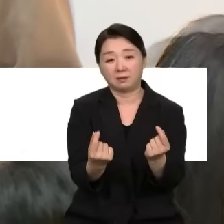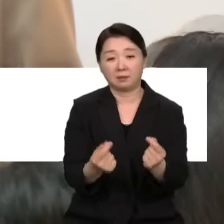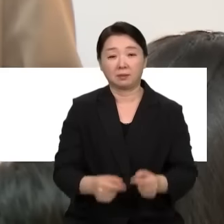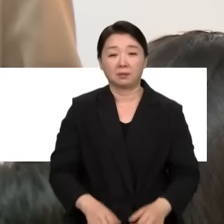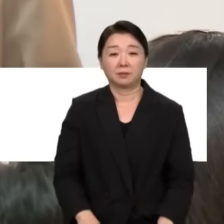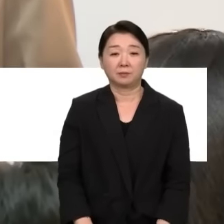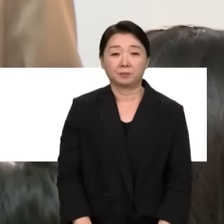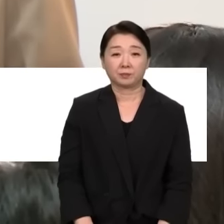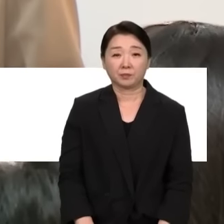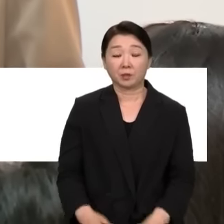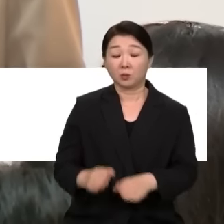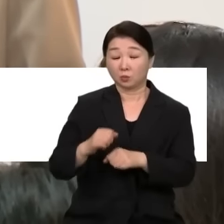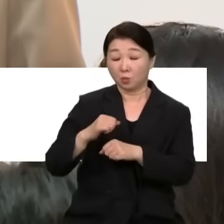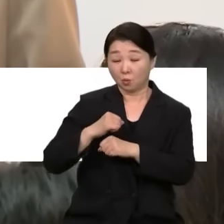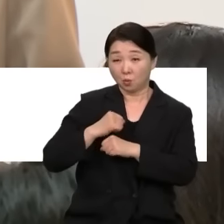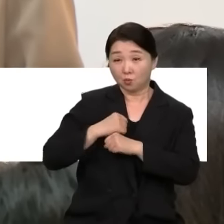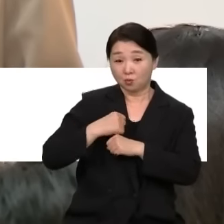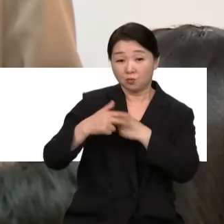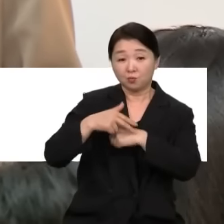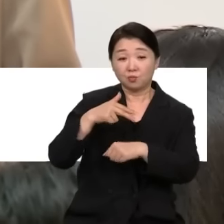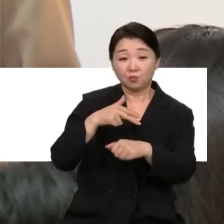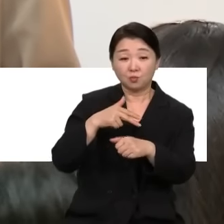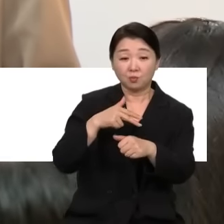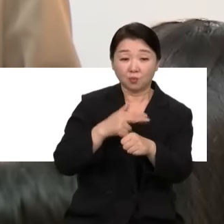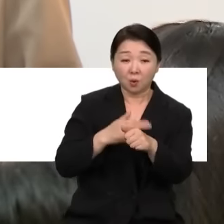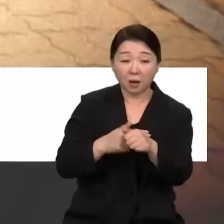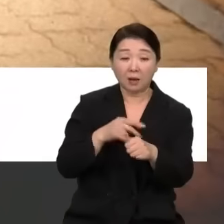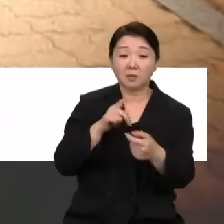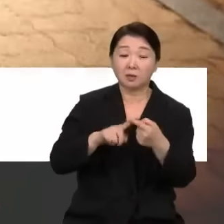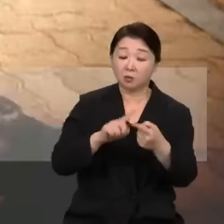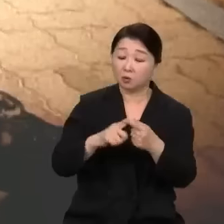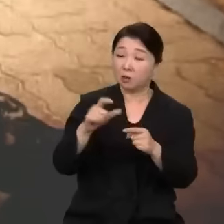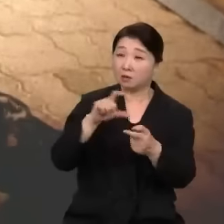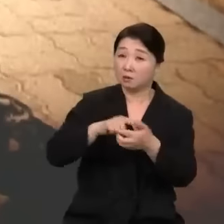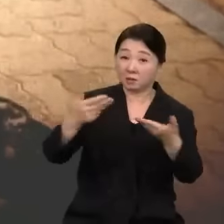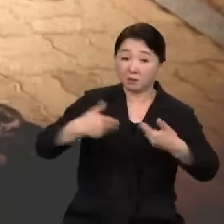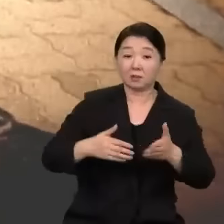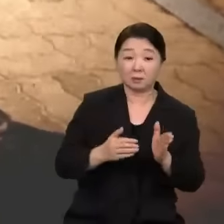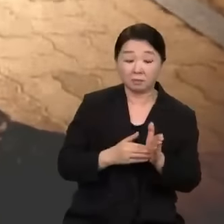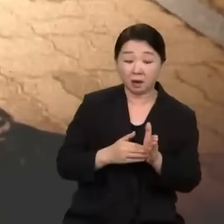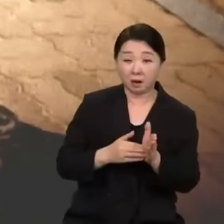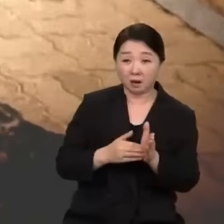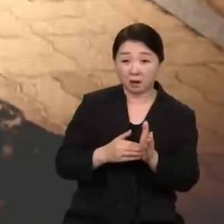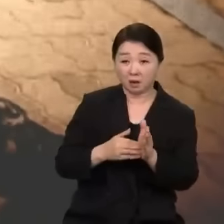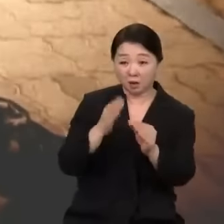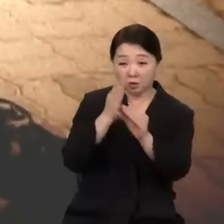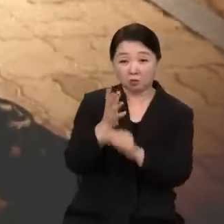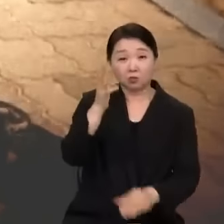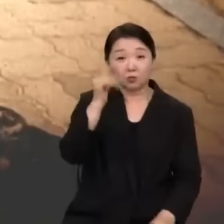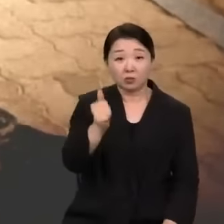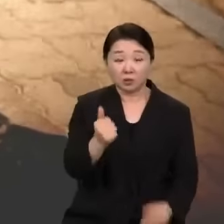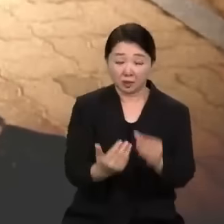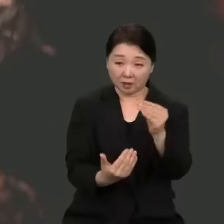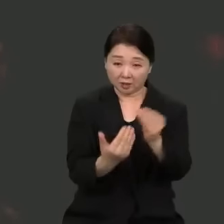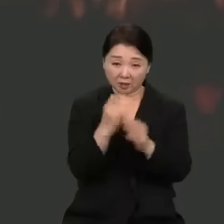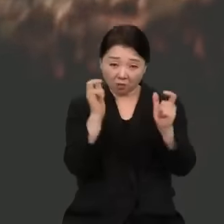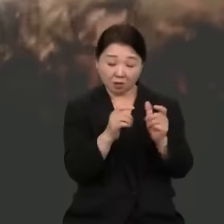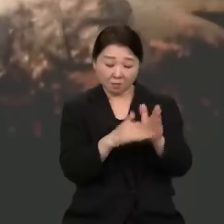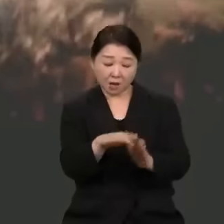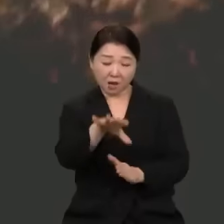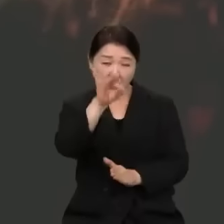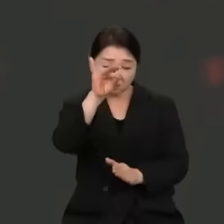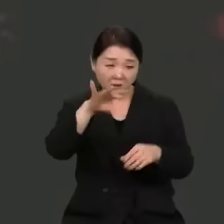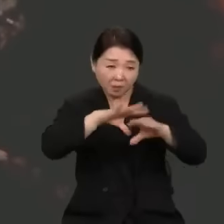보이고 군의관도 이 정도로만 전달을 받았기 때문에 중대장이 상황을 축소 전파해 초기 대처에 혼선을